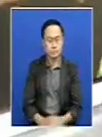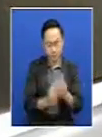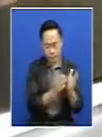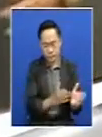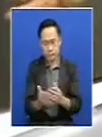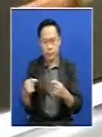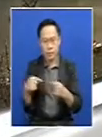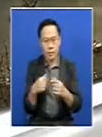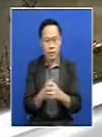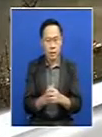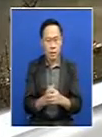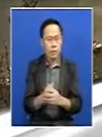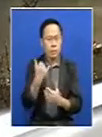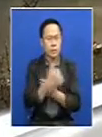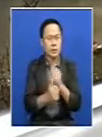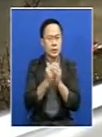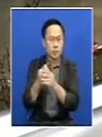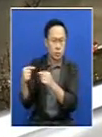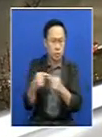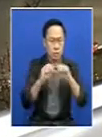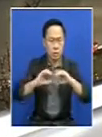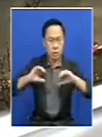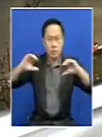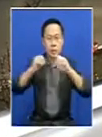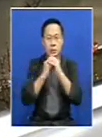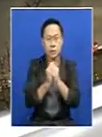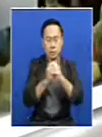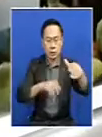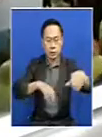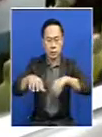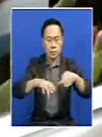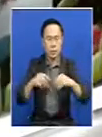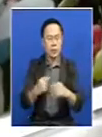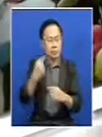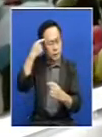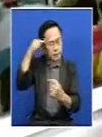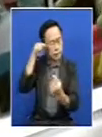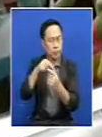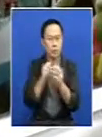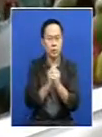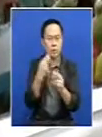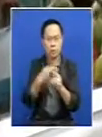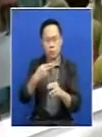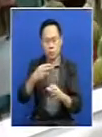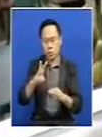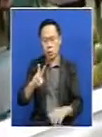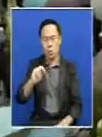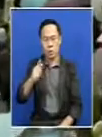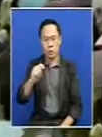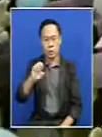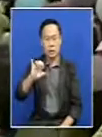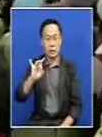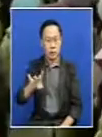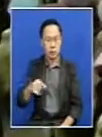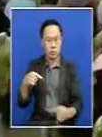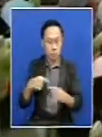มาต่อเนื่องกับสถานการณ์ที่จีนนะคะทางการจีนตอนนี้ได้มีการจัดพิธีรำลึกถึงหวงตี้นะคะหรือว่าจักรพรรดิเหลือง